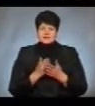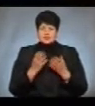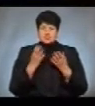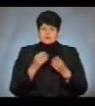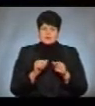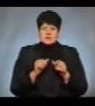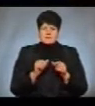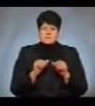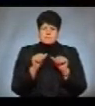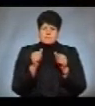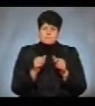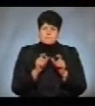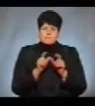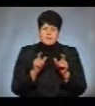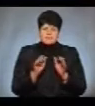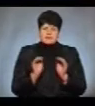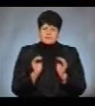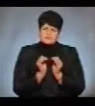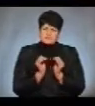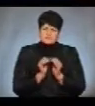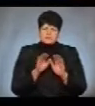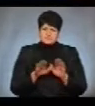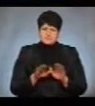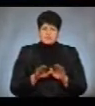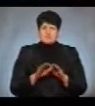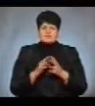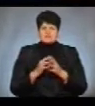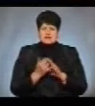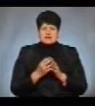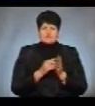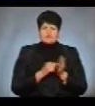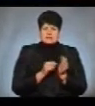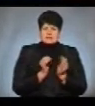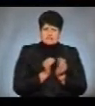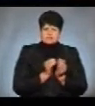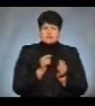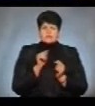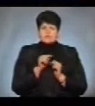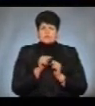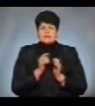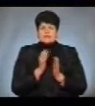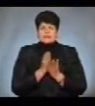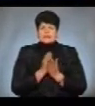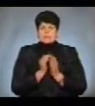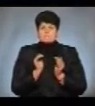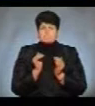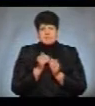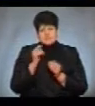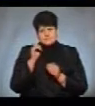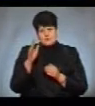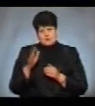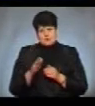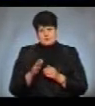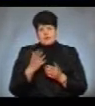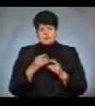пам'ятки, так би, локального значення, які є в селі, в містечку, але вони є менш відомими. Тим